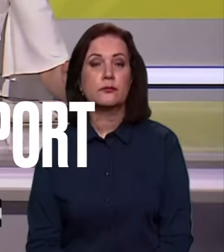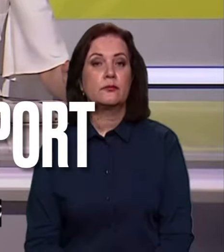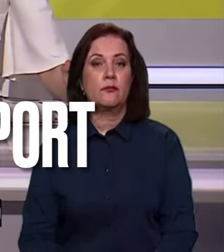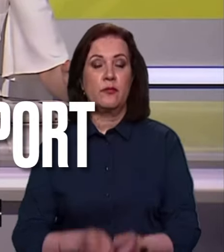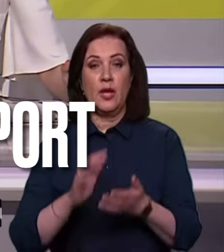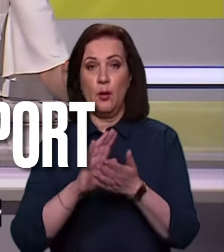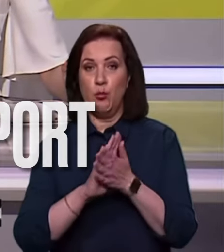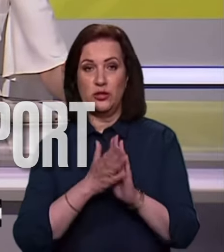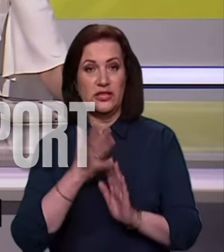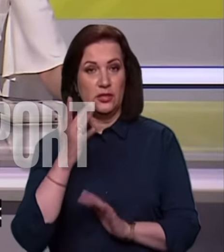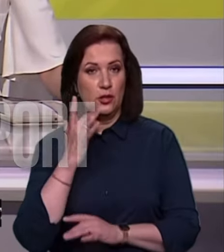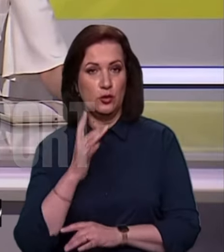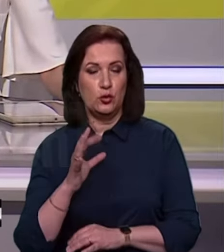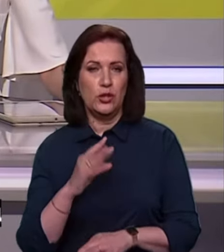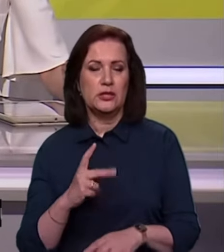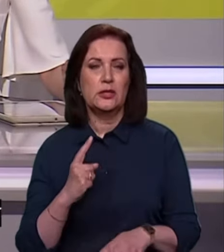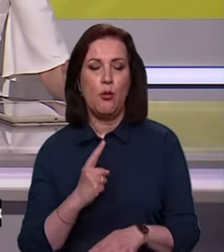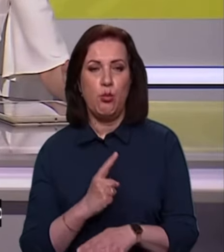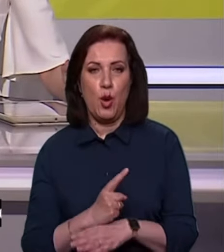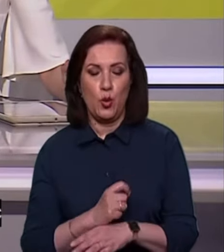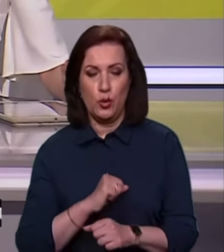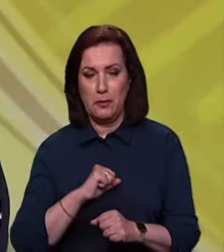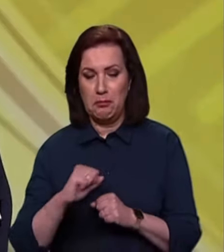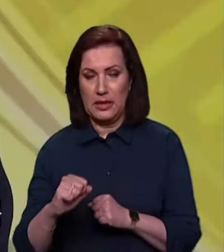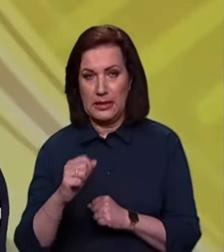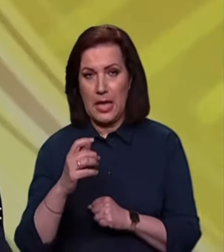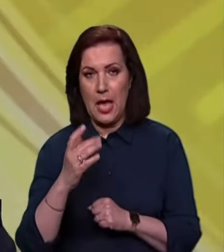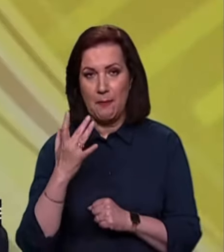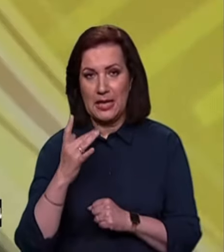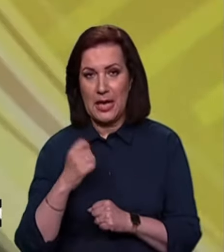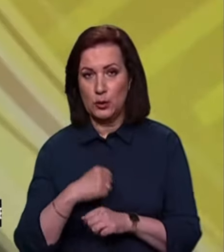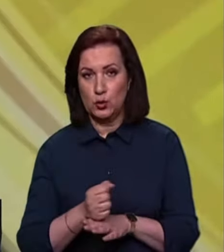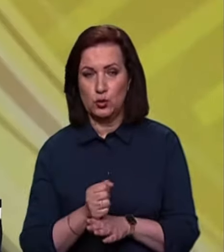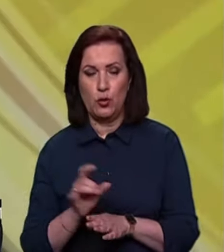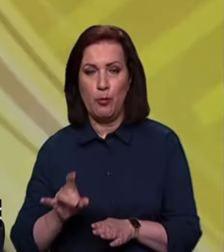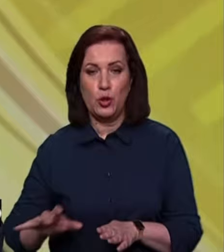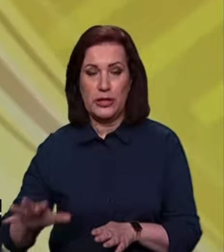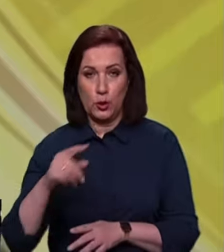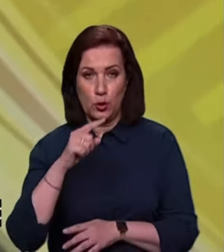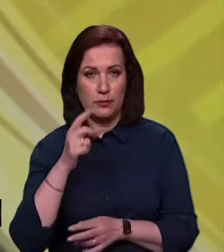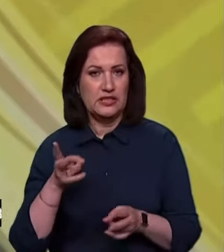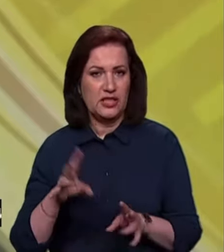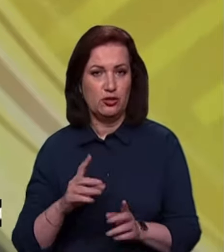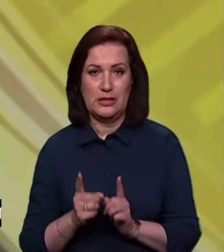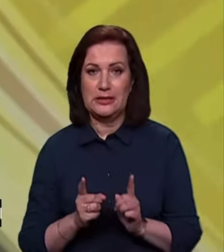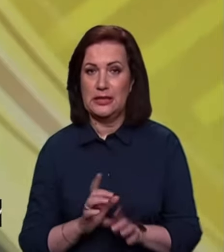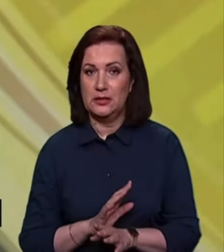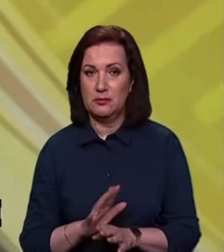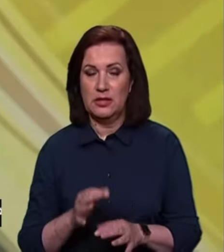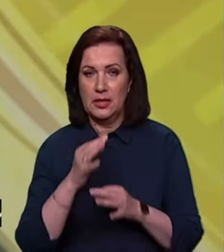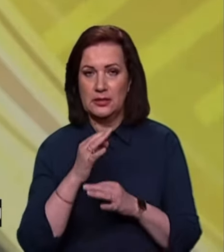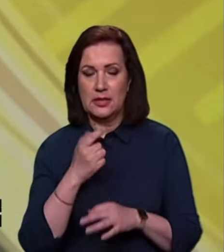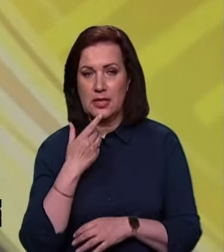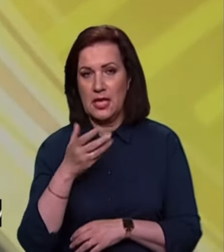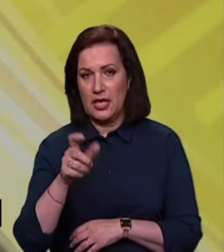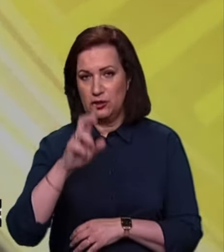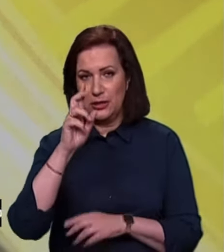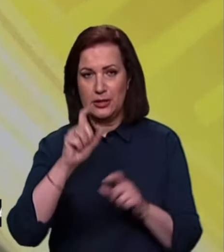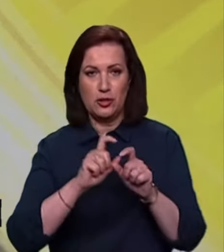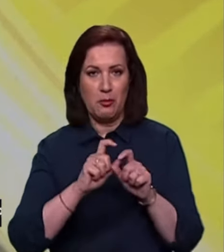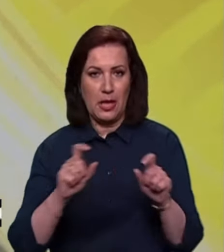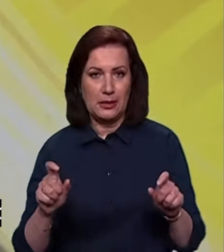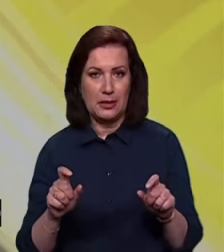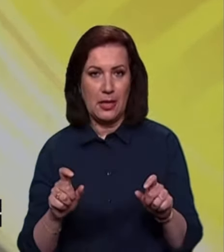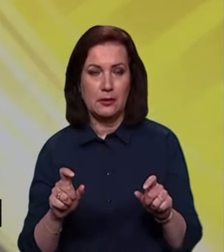Позиція США щодо заборони бити американською зброєю по території Росії лишається незмінною. Про це сказав речник